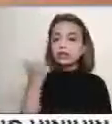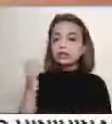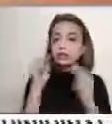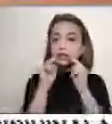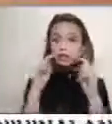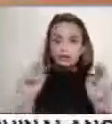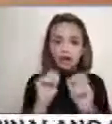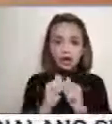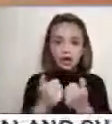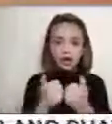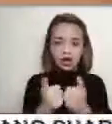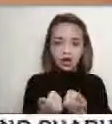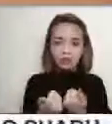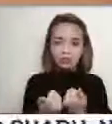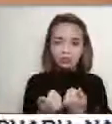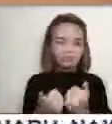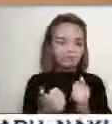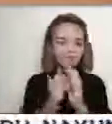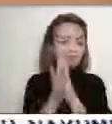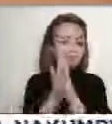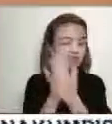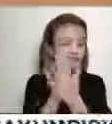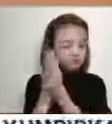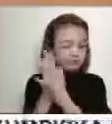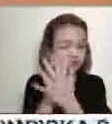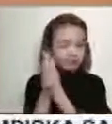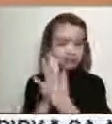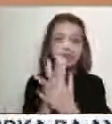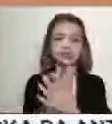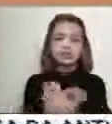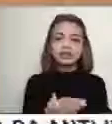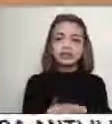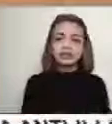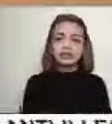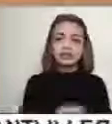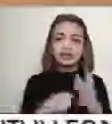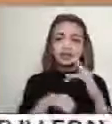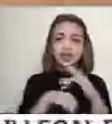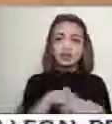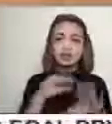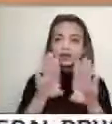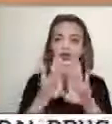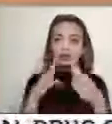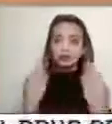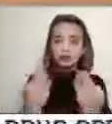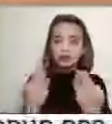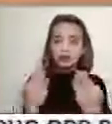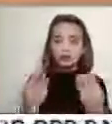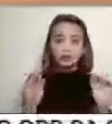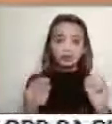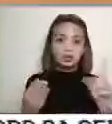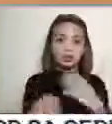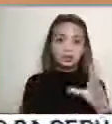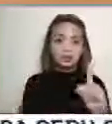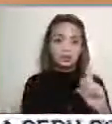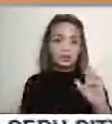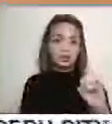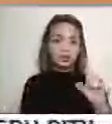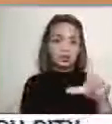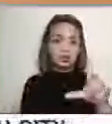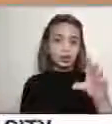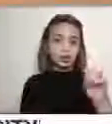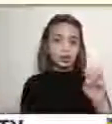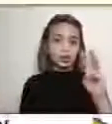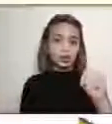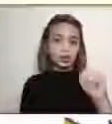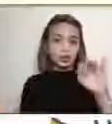Sama ko po yung anak ko kasi gusto po niya pumasyal. Isang taon na rin po kasing hindi siya nakakalabas. Kaya po pinasyal ko